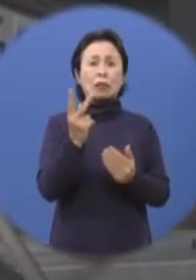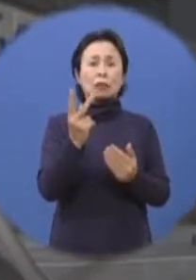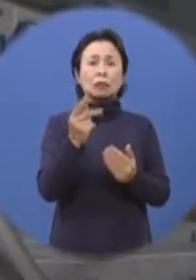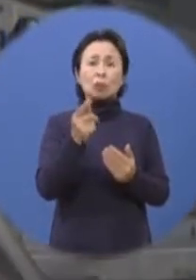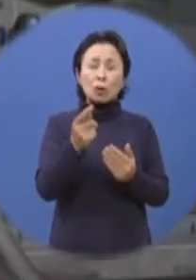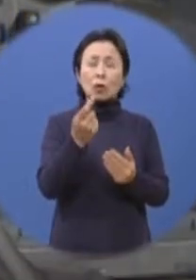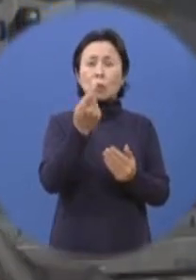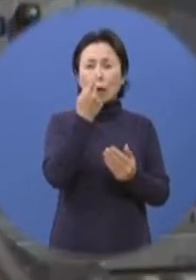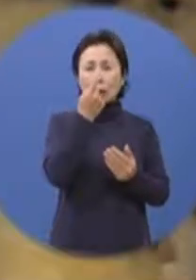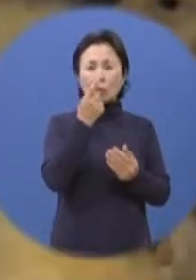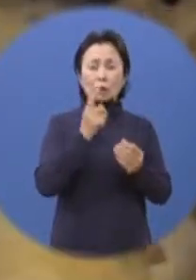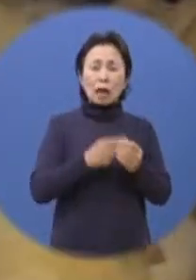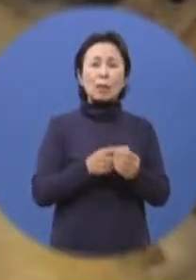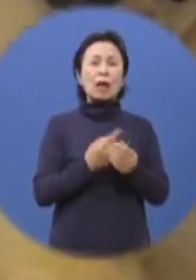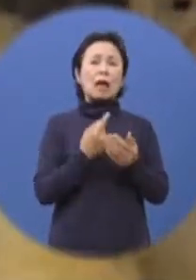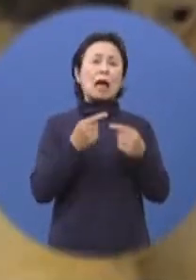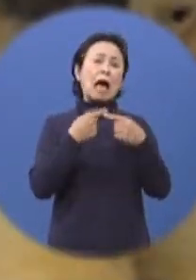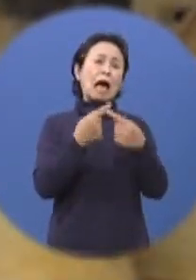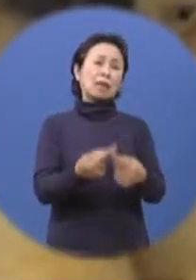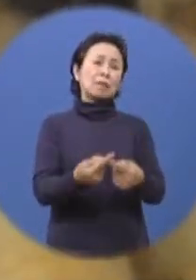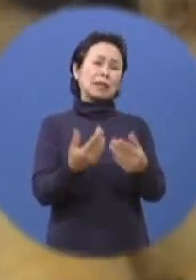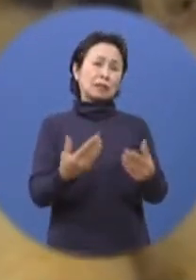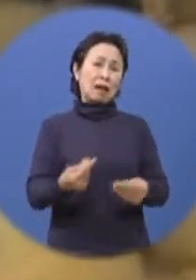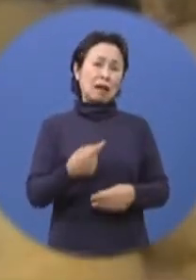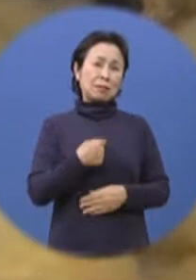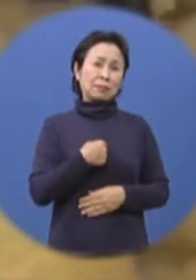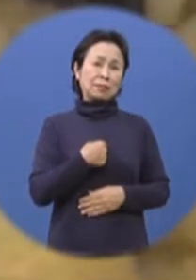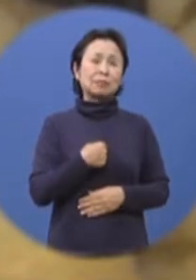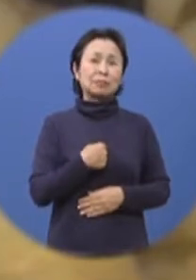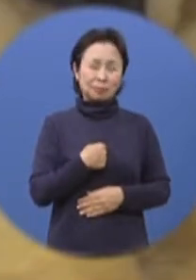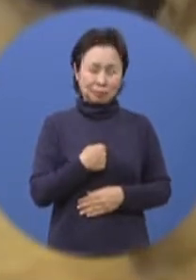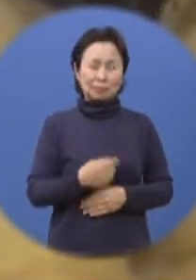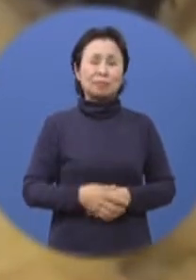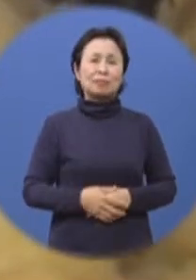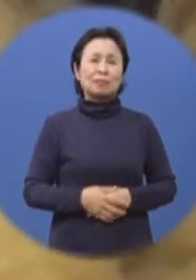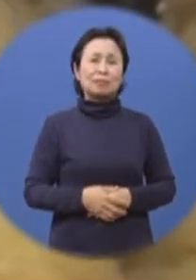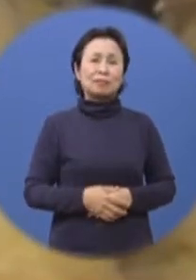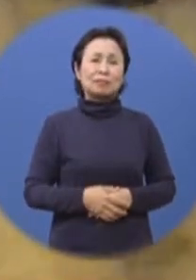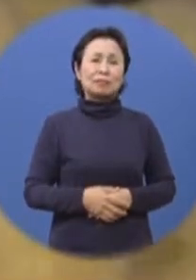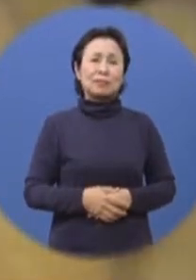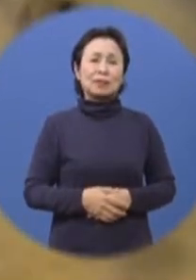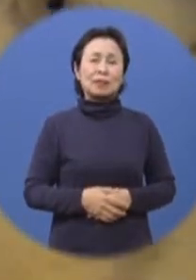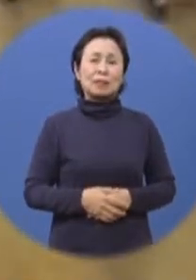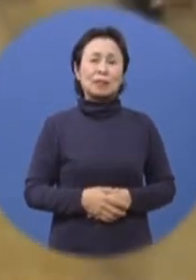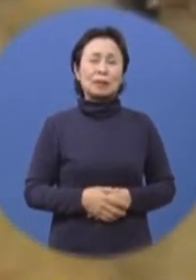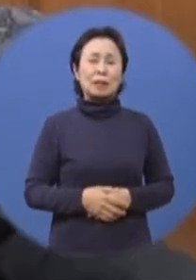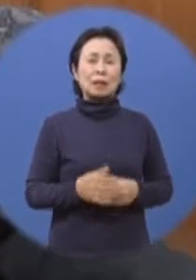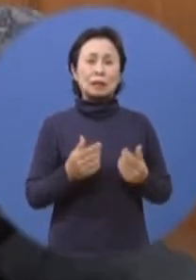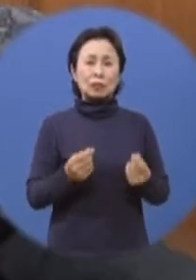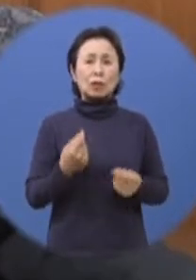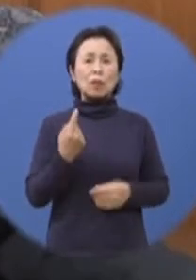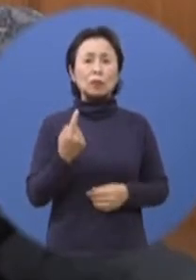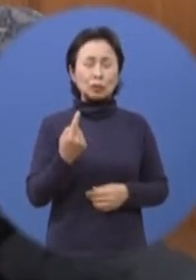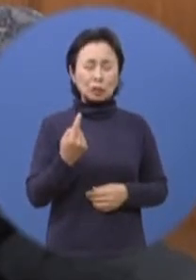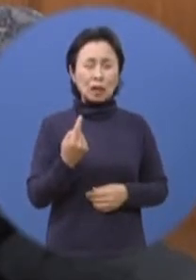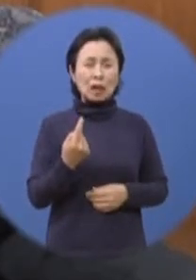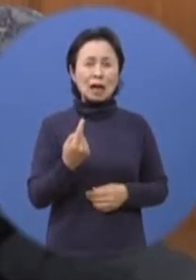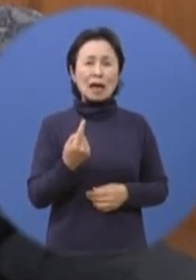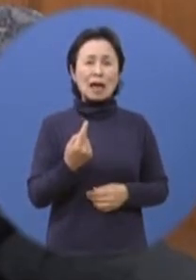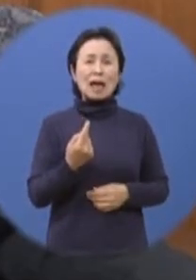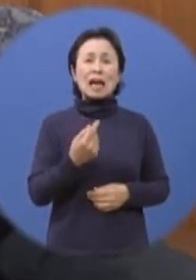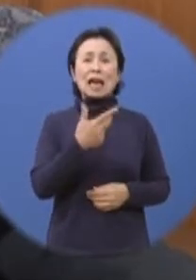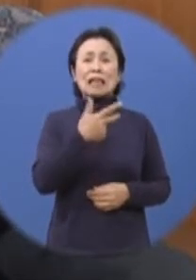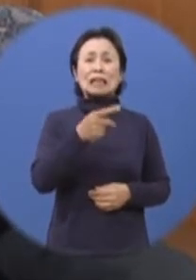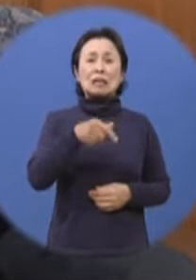けどをそういうもんなんですかトレドもんださぁいシンプルイズベスでねしがない